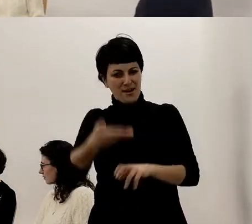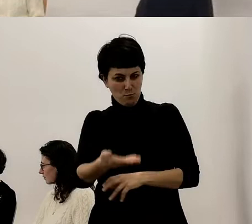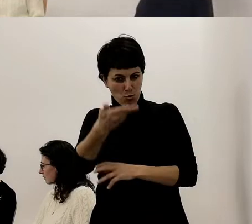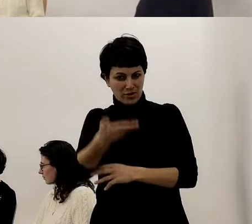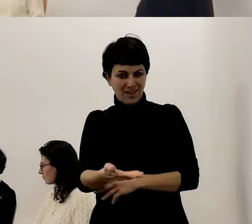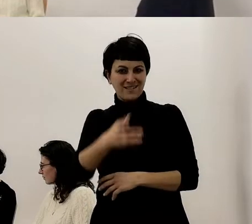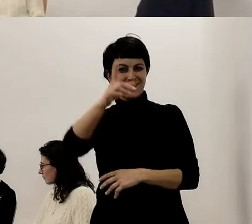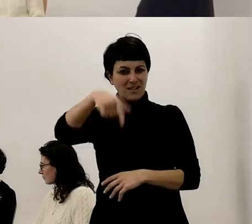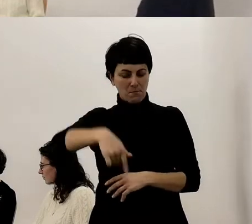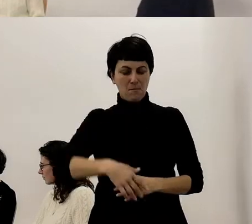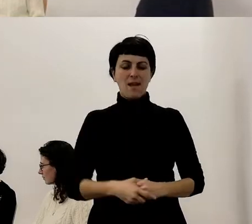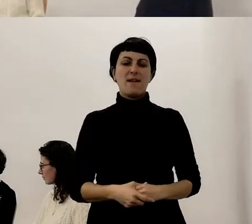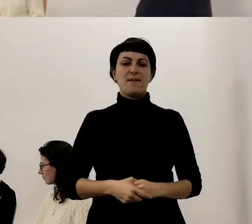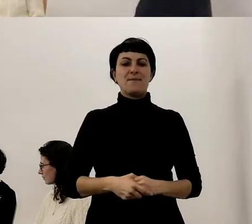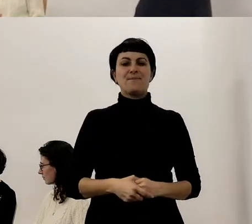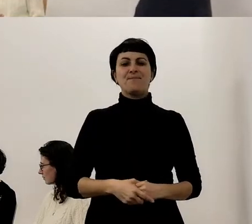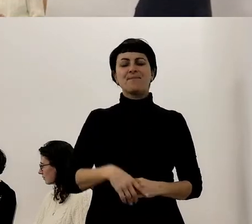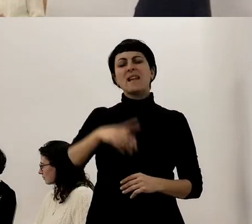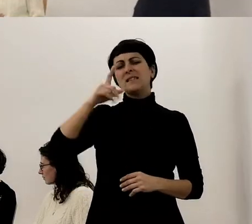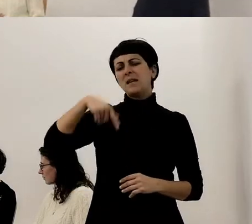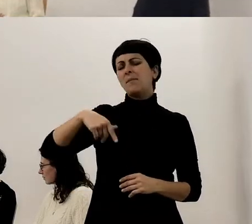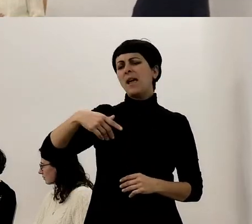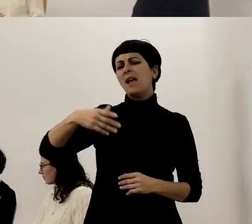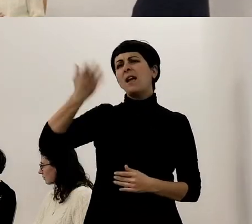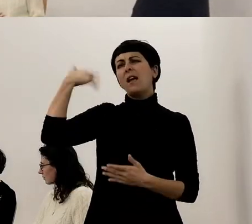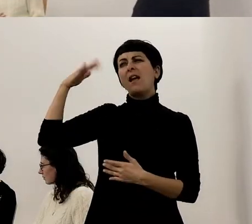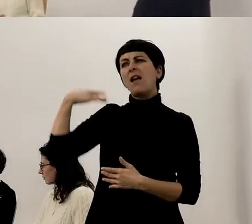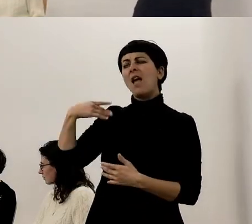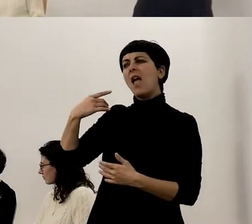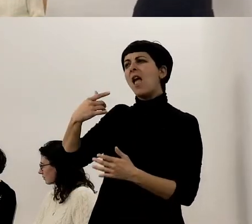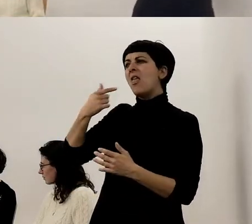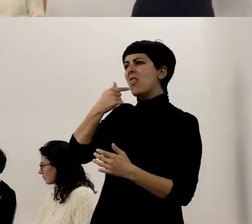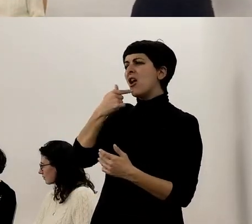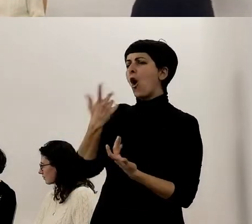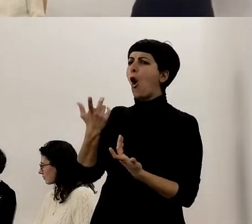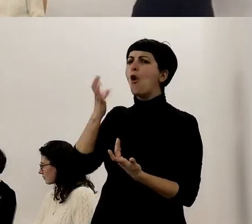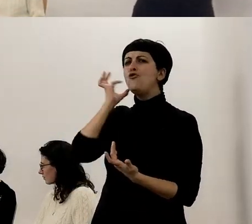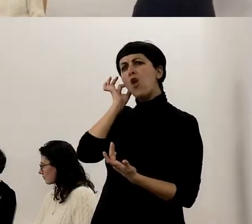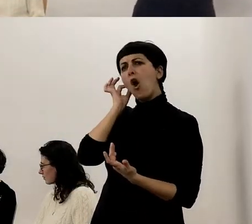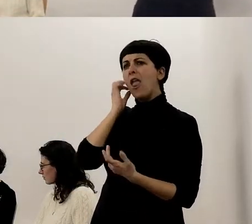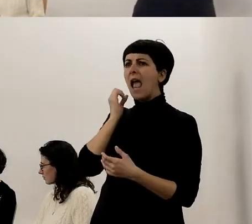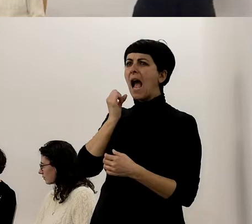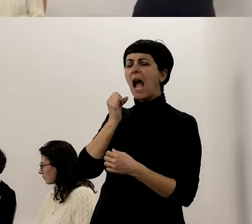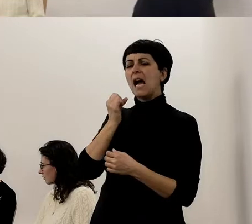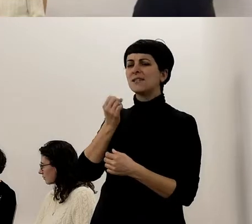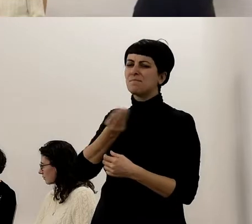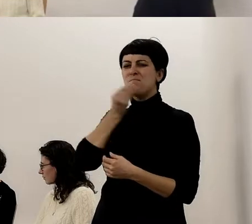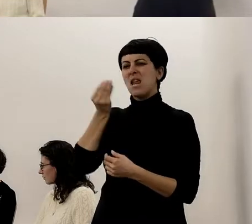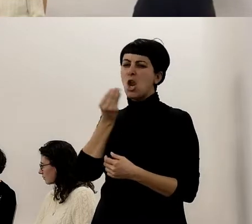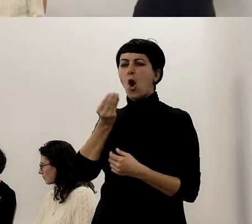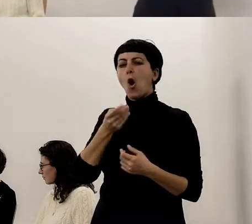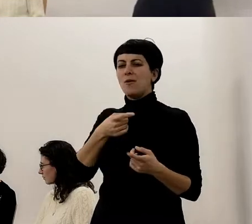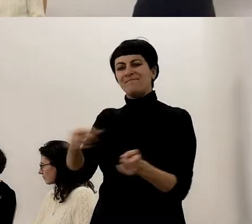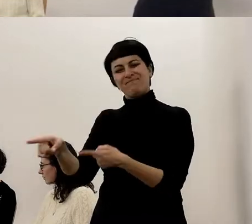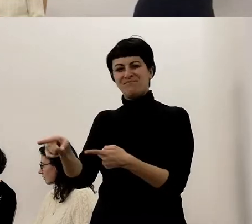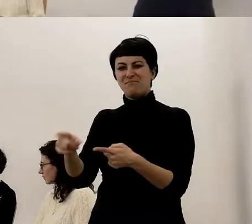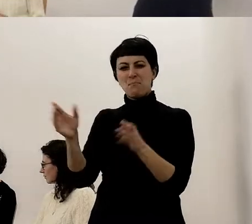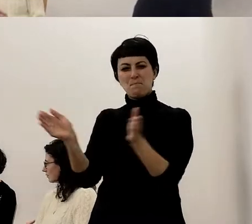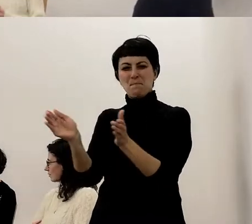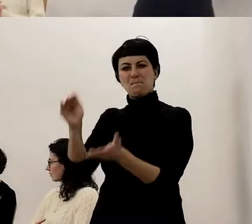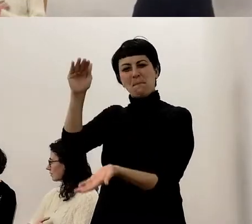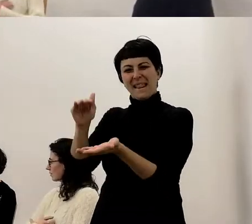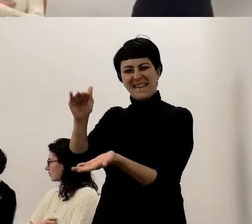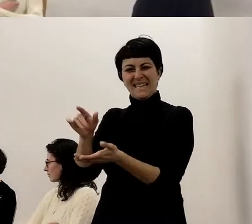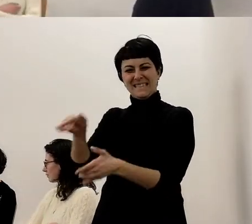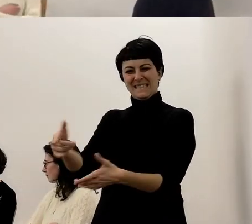un principi es va sentir algun comentari de escolta, per què les noies no us quedeu amb els gegants petits, no?